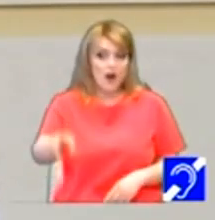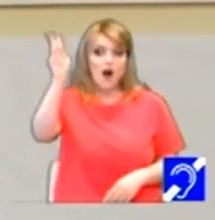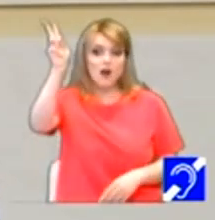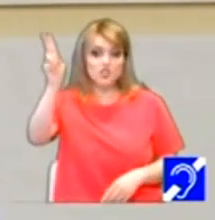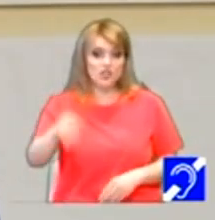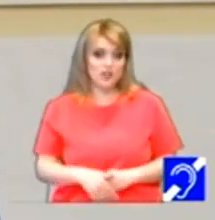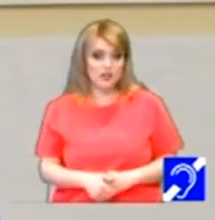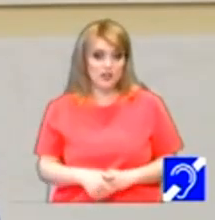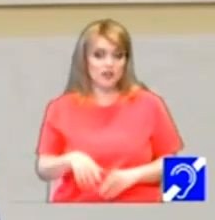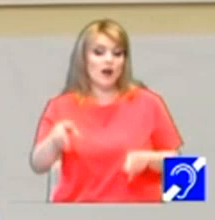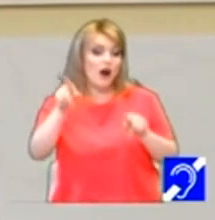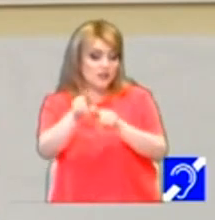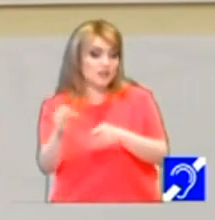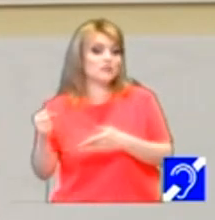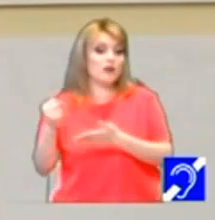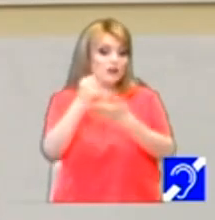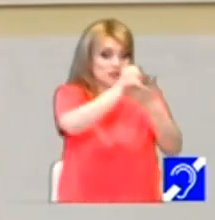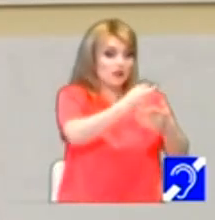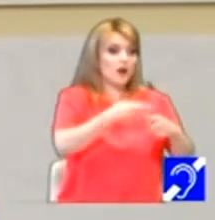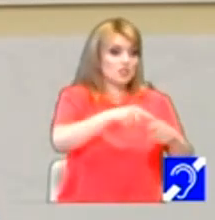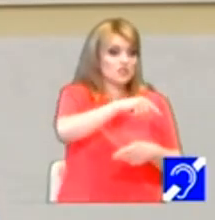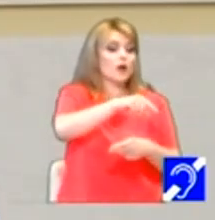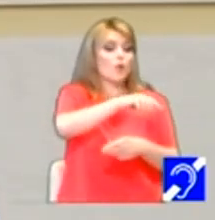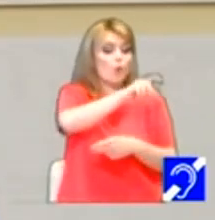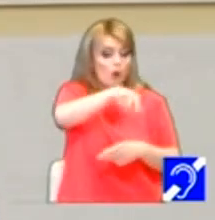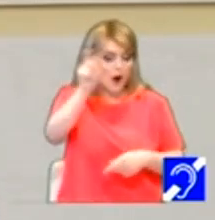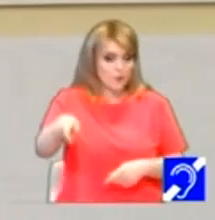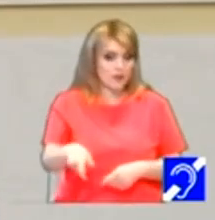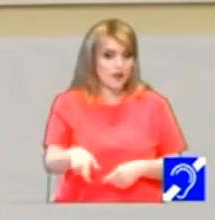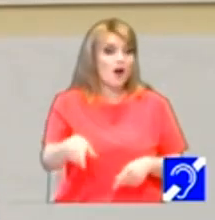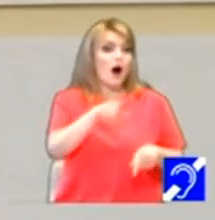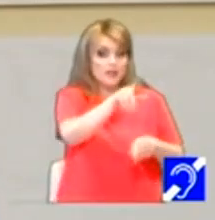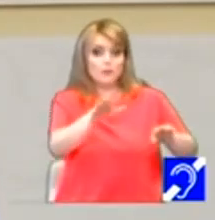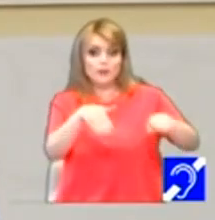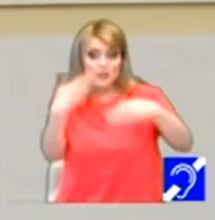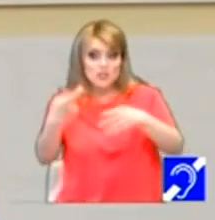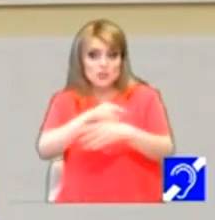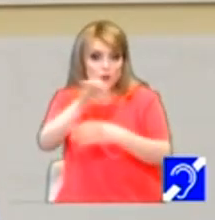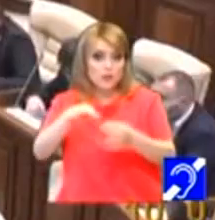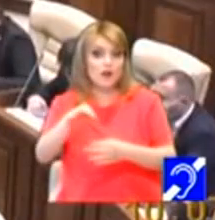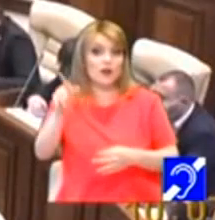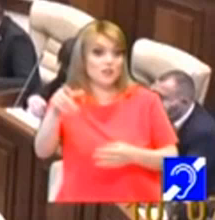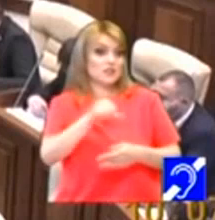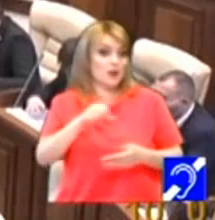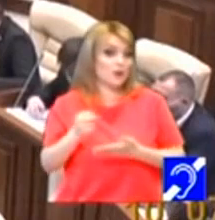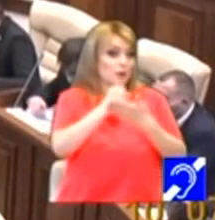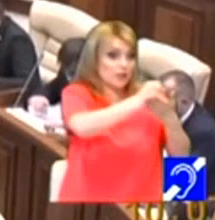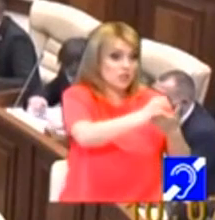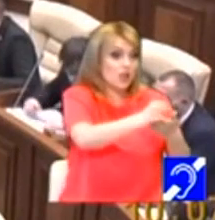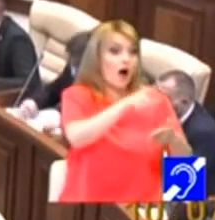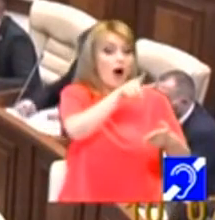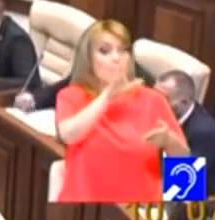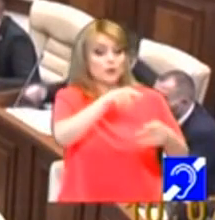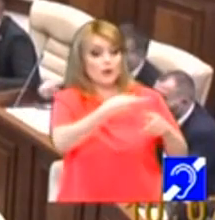care i-au delegat tot ei au venit cu acest proiect și cei care i-au delegat se revoltă de acest proiect. Modificările la